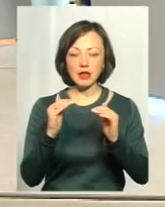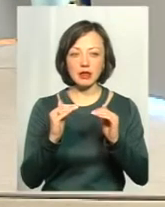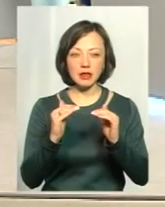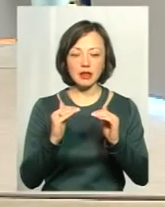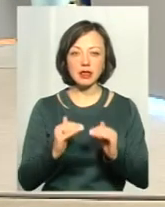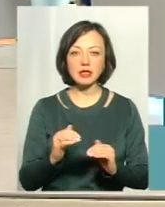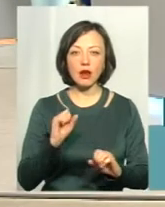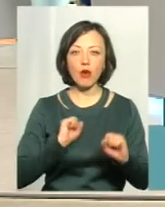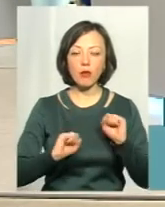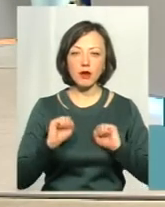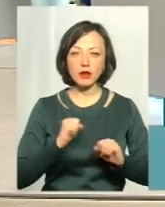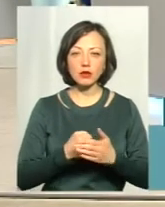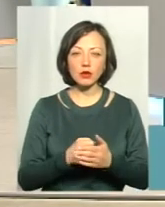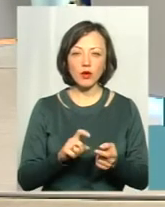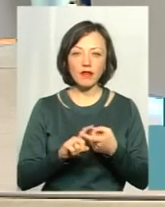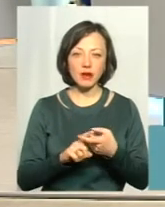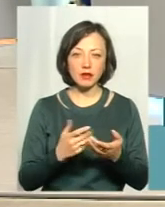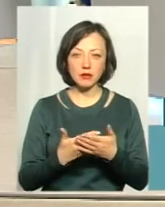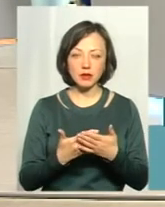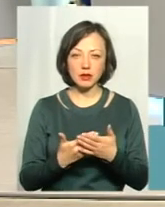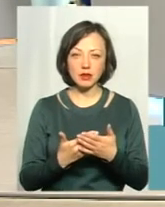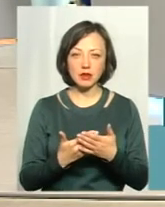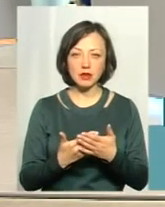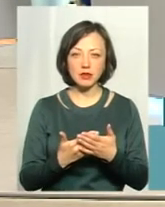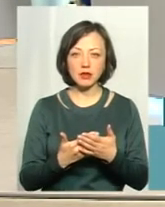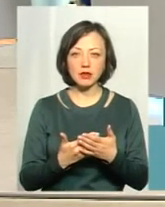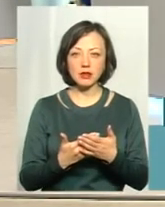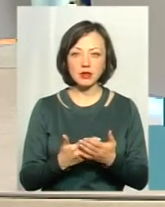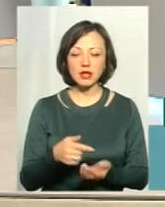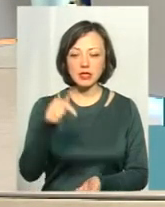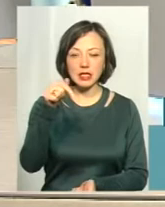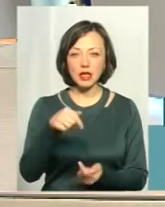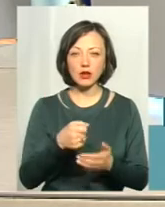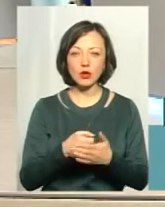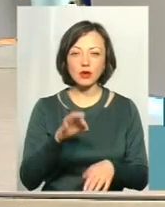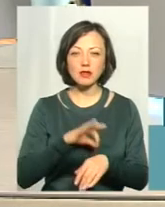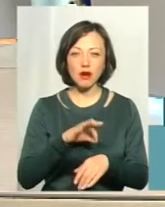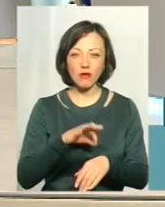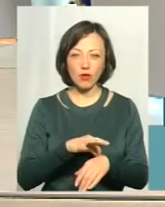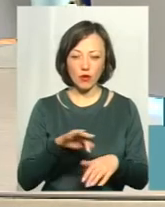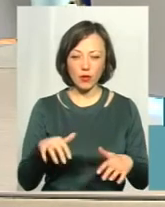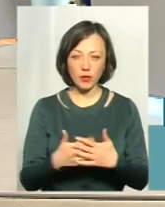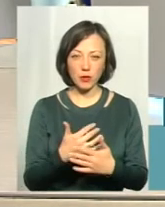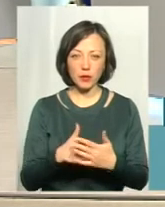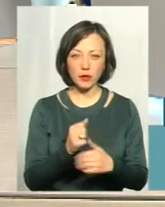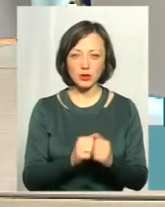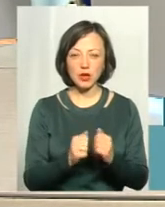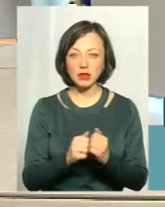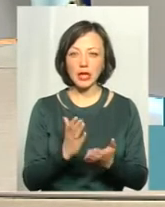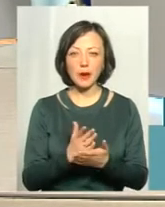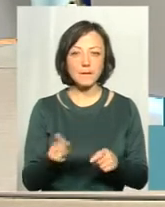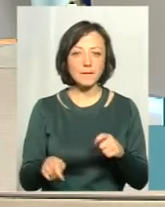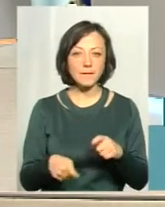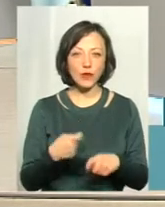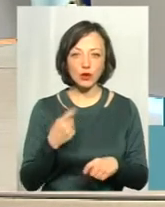них до інфекцій. От вони схильні до респіраторних захворювань, і дуже в них є